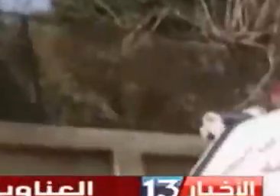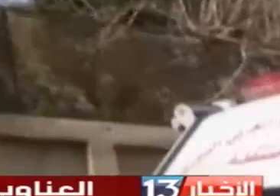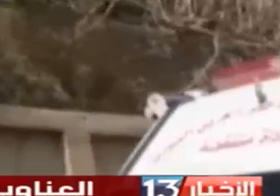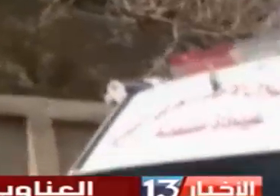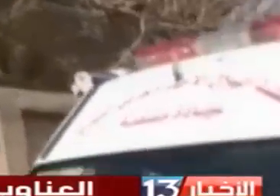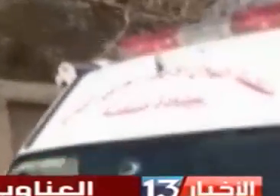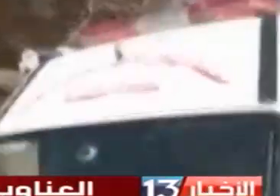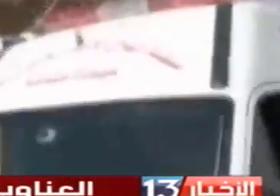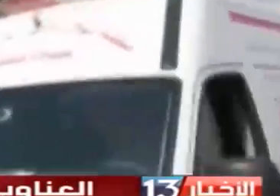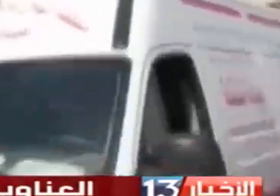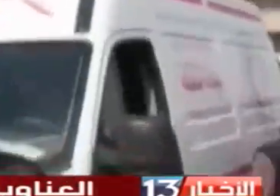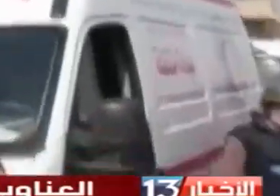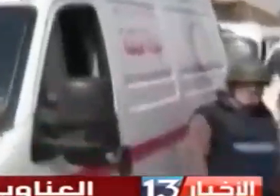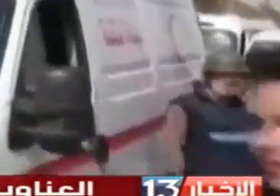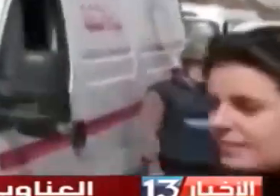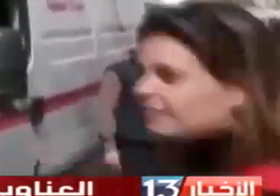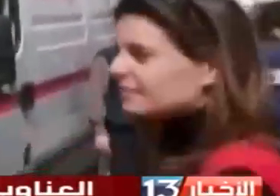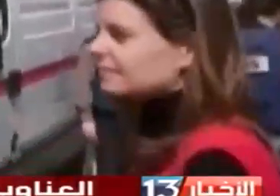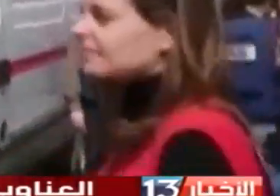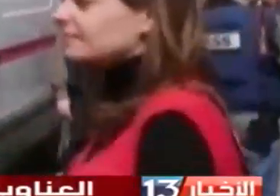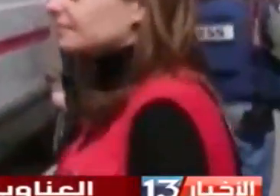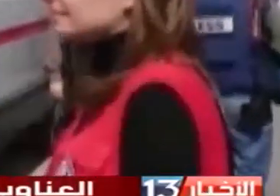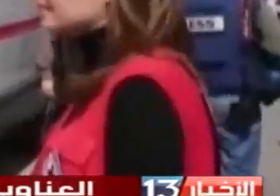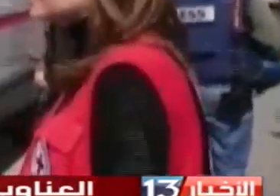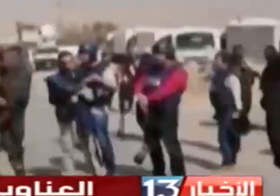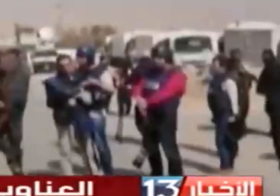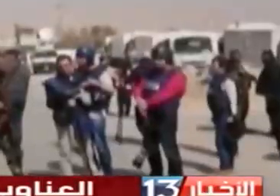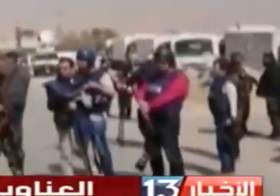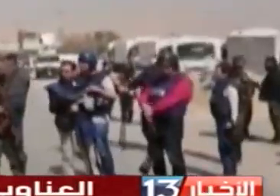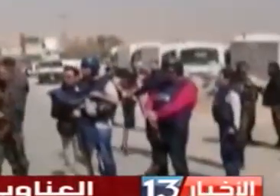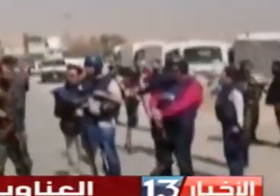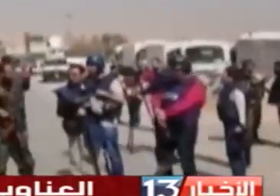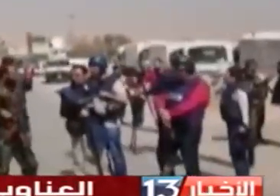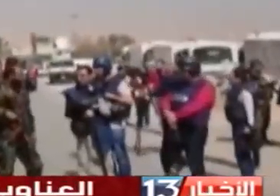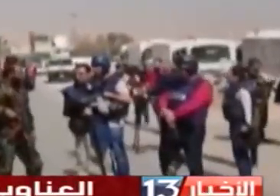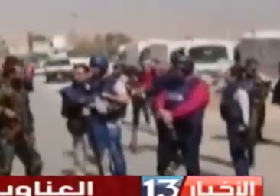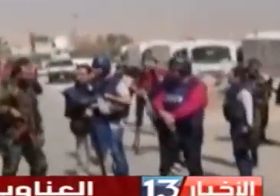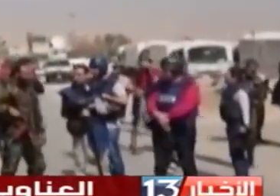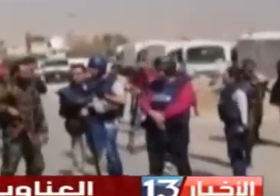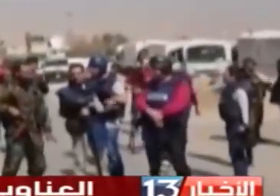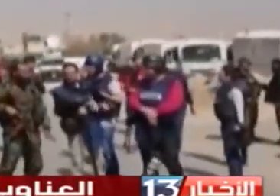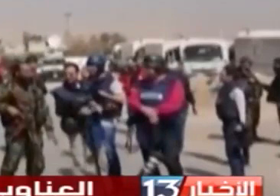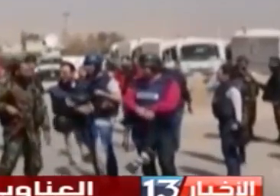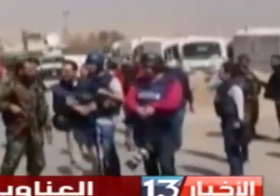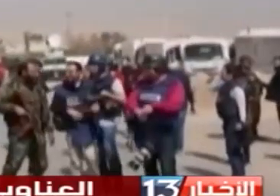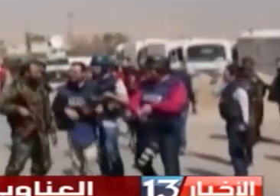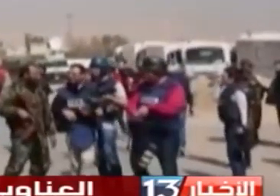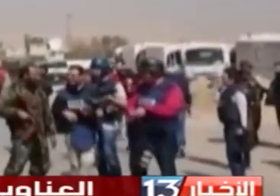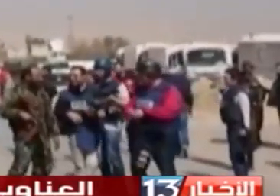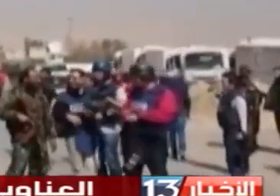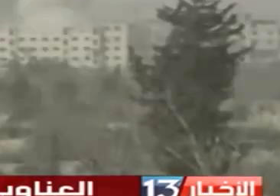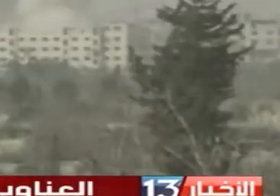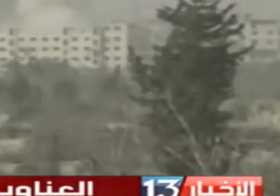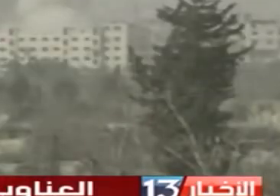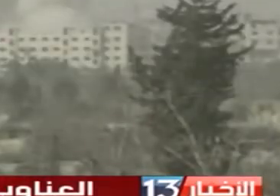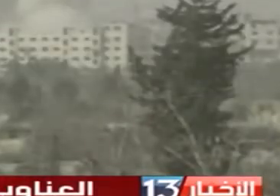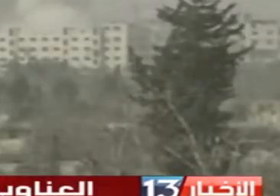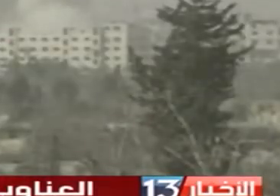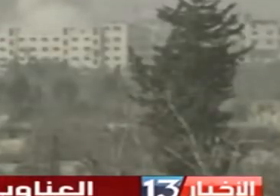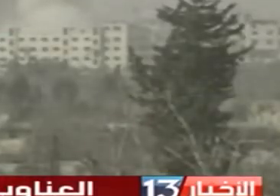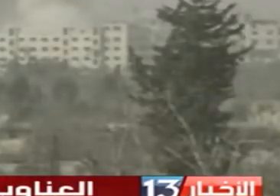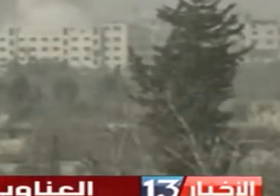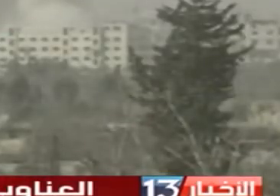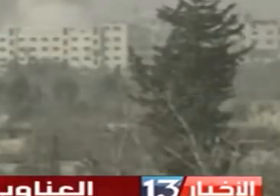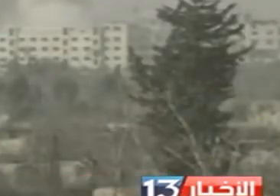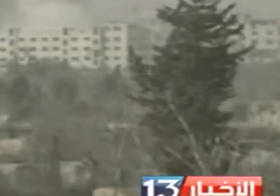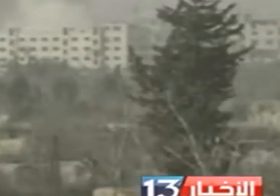الصليب الأحمر يؤكد دخول قافلة مساعدة إنسانية للغوطة الشرقية وضربات جوية تستهدف مدينة دوما فيها.